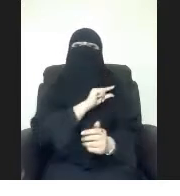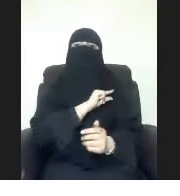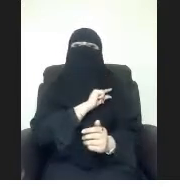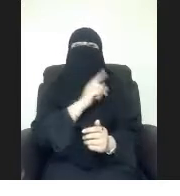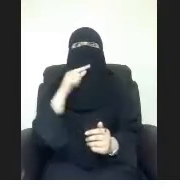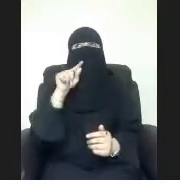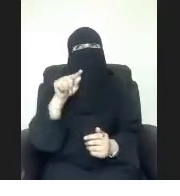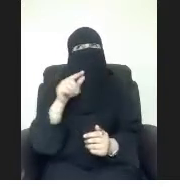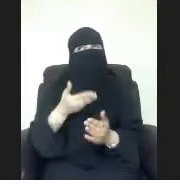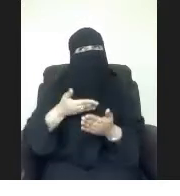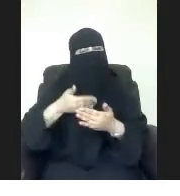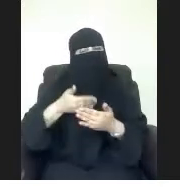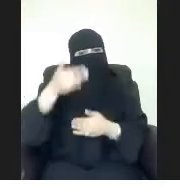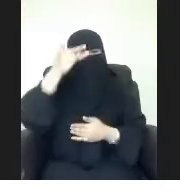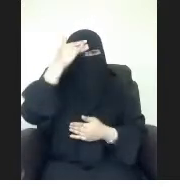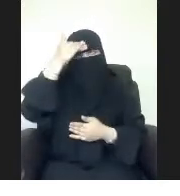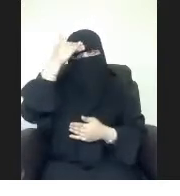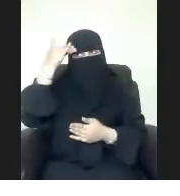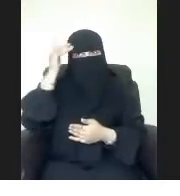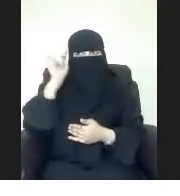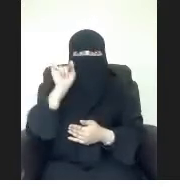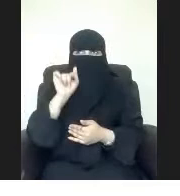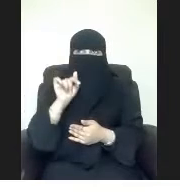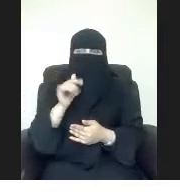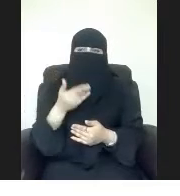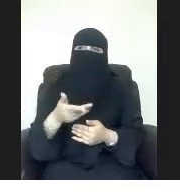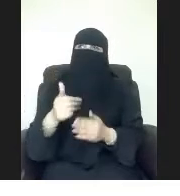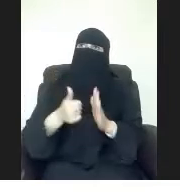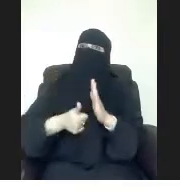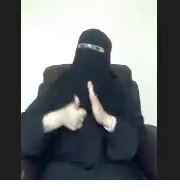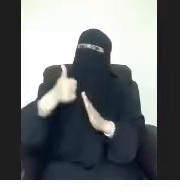تقديم خبرات تعلم مناسبة لاهتمامات الطالب و